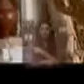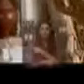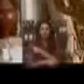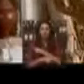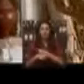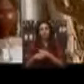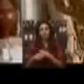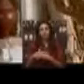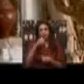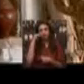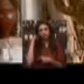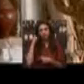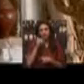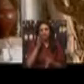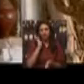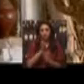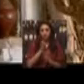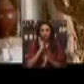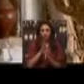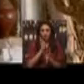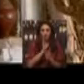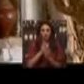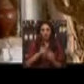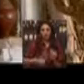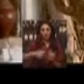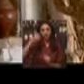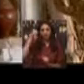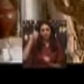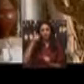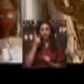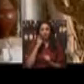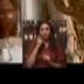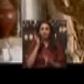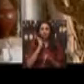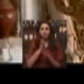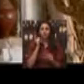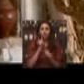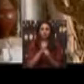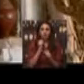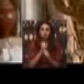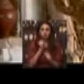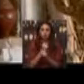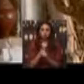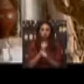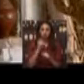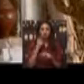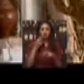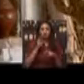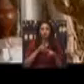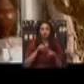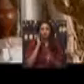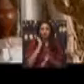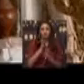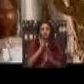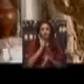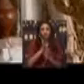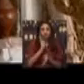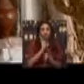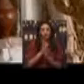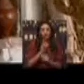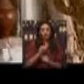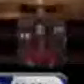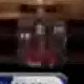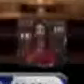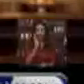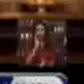الأسبوع اللي فات شفنا الفنانة القديرة لمى عبد العزيز بتتكلم عن حياتها وفنها. النهاردة بنواصل حديثنا مع الفنانة الجميلة